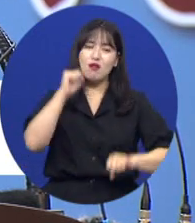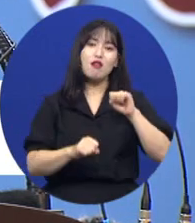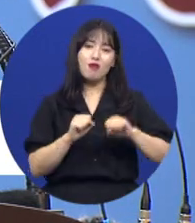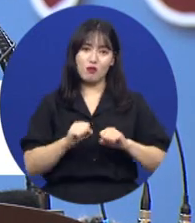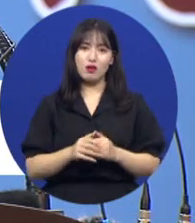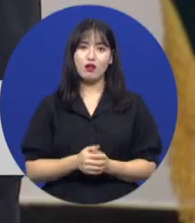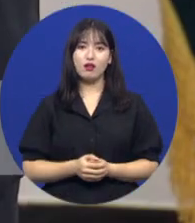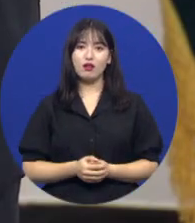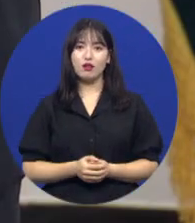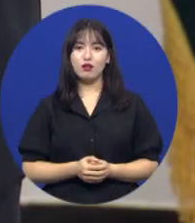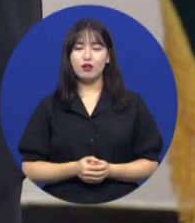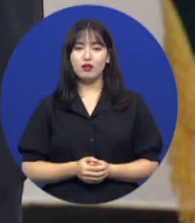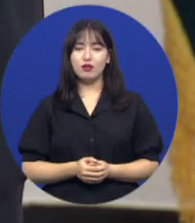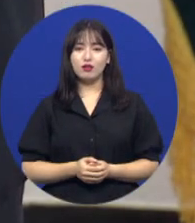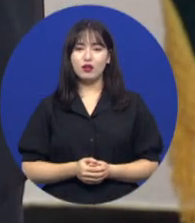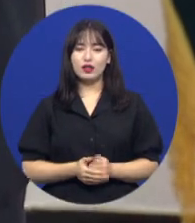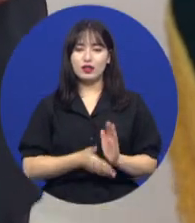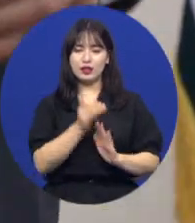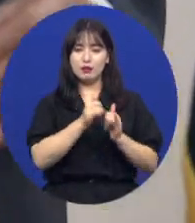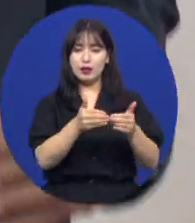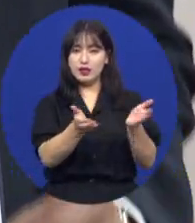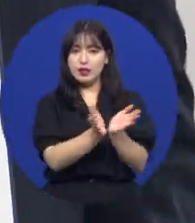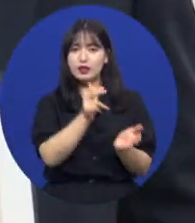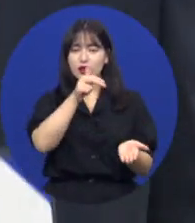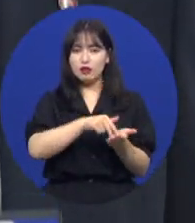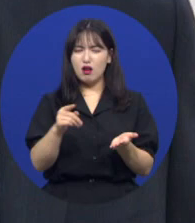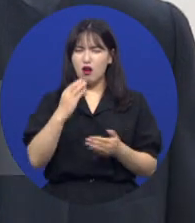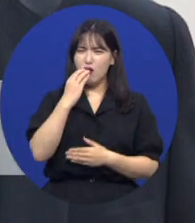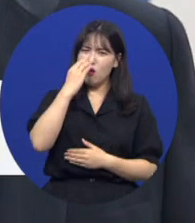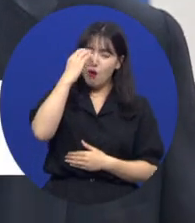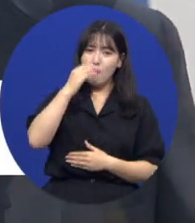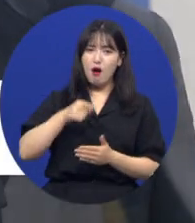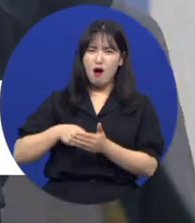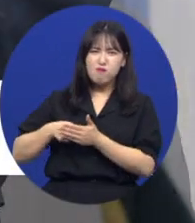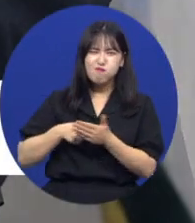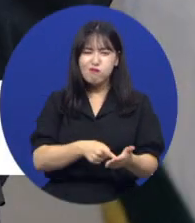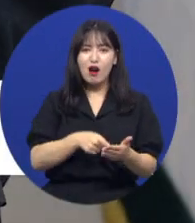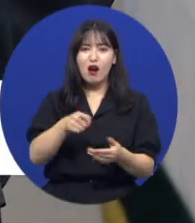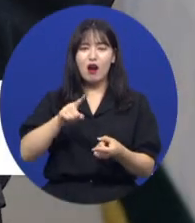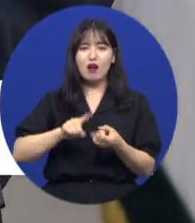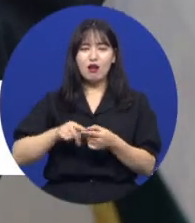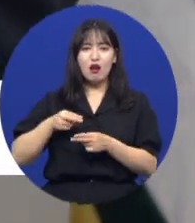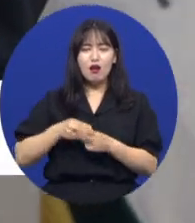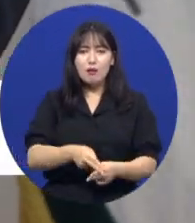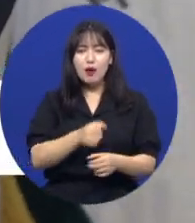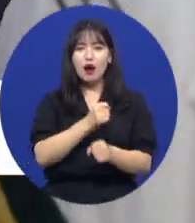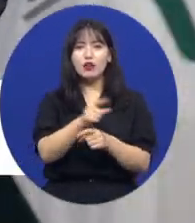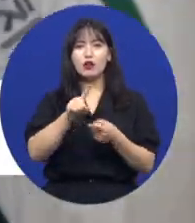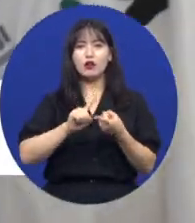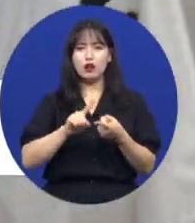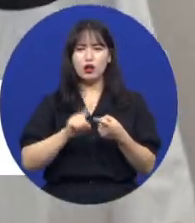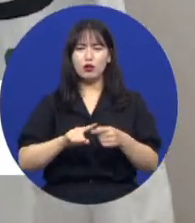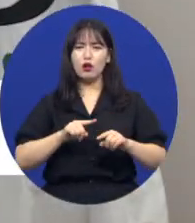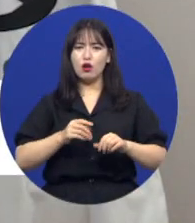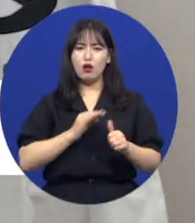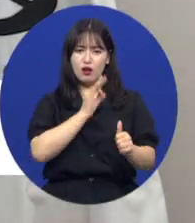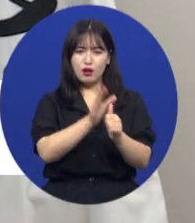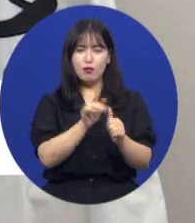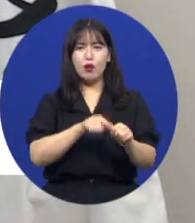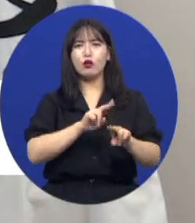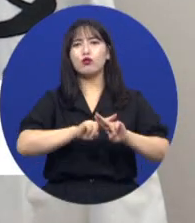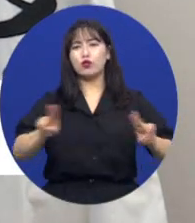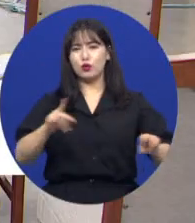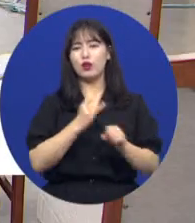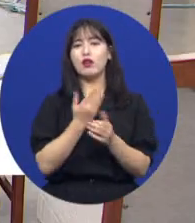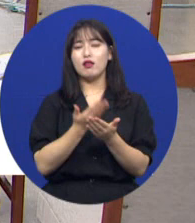하겠습니다 시민단체들도 응 망과 독선의 행정시장 임명 강행 차례를 요구하는 성명을 잇따라